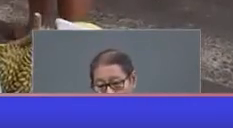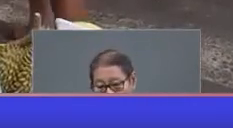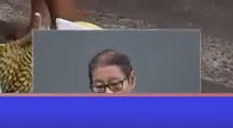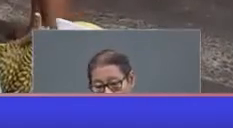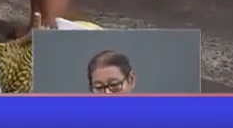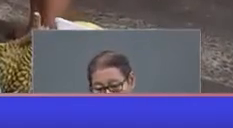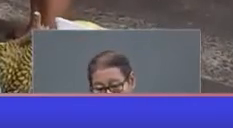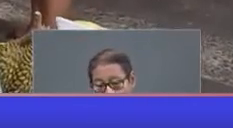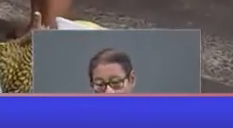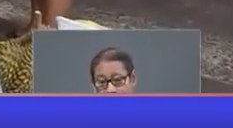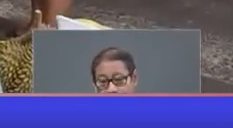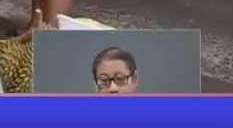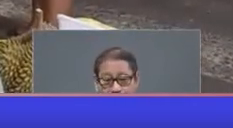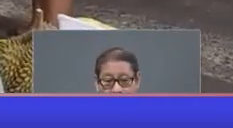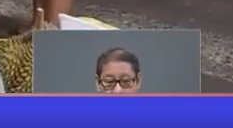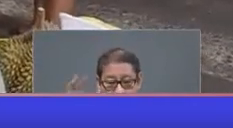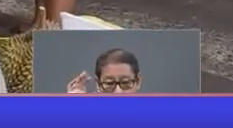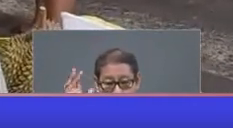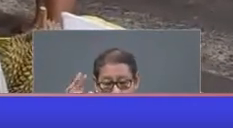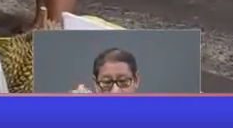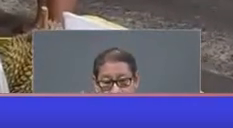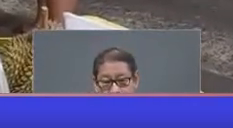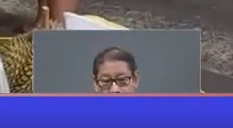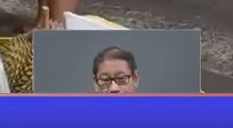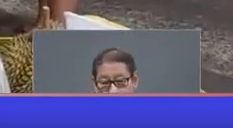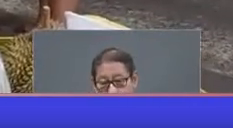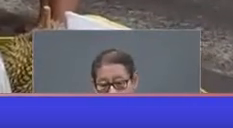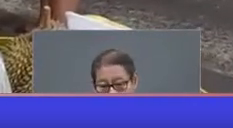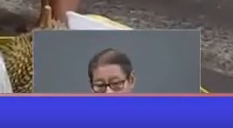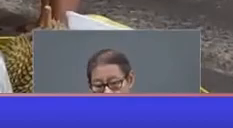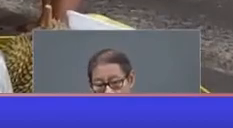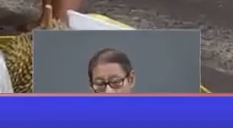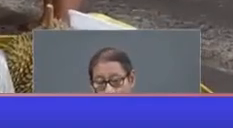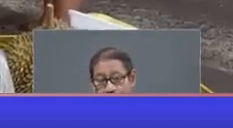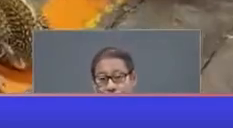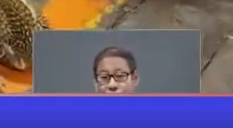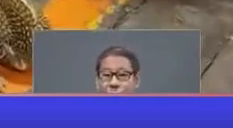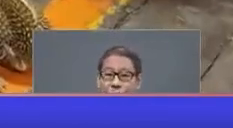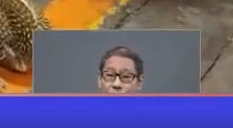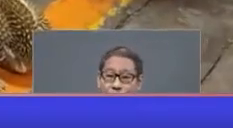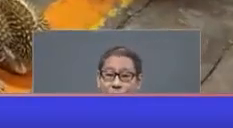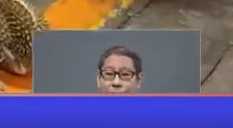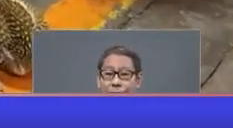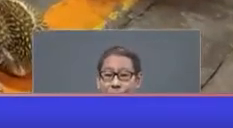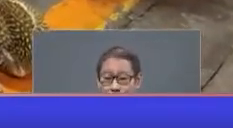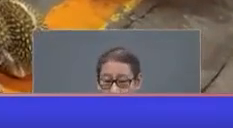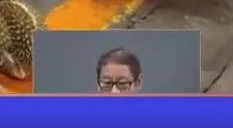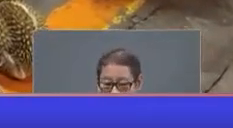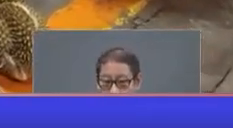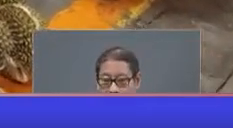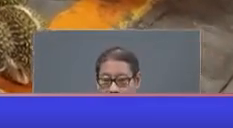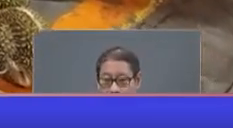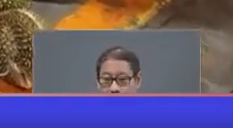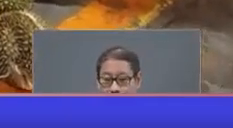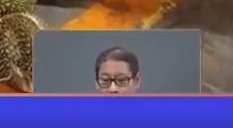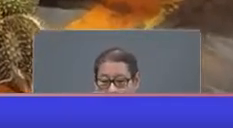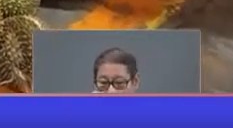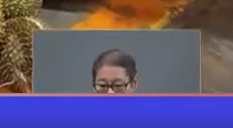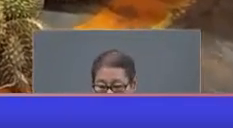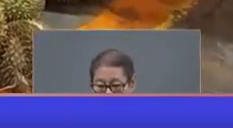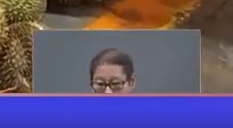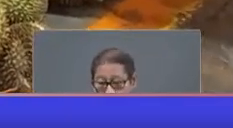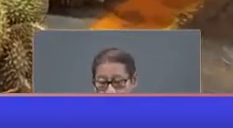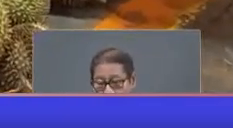ไซส์ไม่ใช่ตกอ่าตกไซส์อย่างเดียวไม่ใช่เกรดส่งส่งออกนะจะอยู่เฉลี่ยแล้วนะคะจะอยู่ที่ 100-110